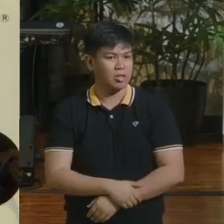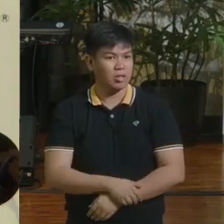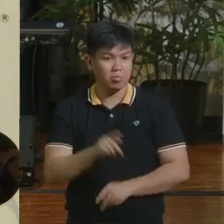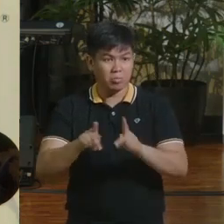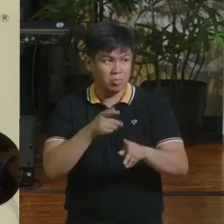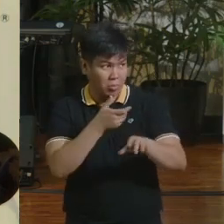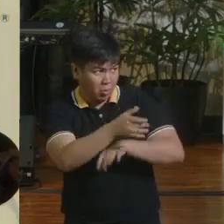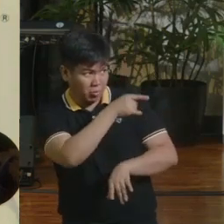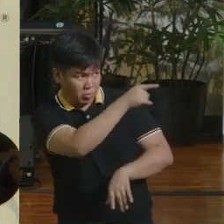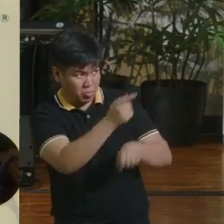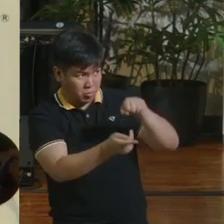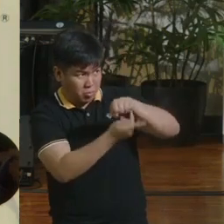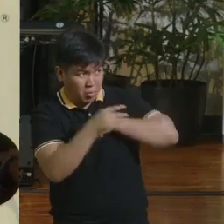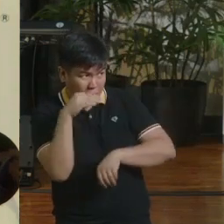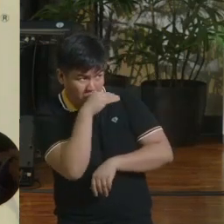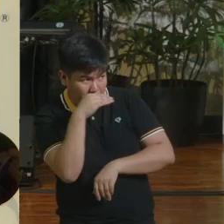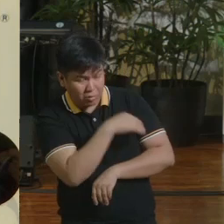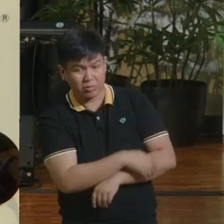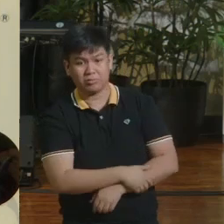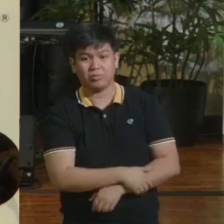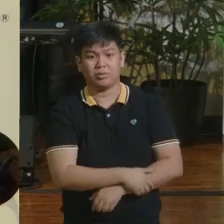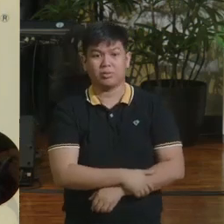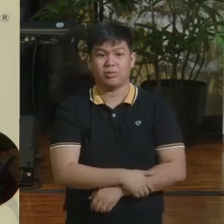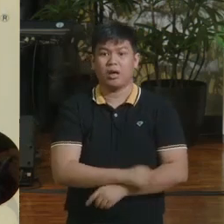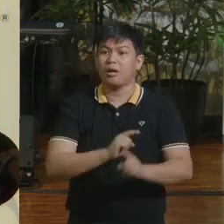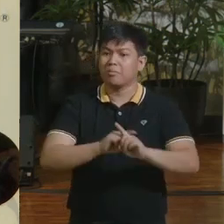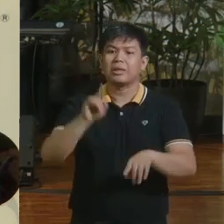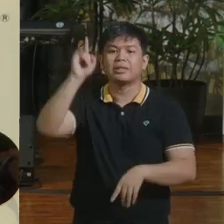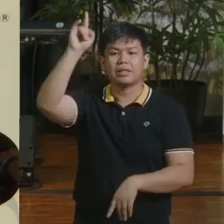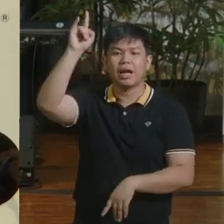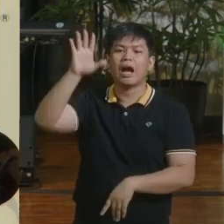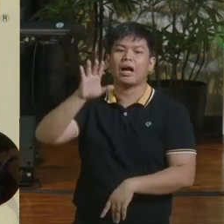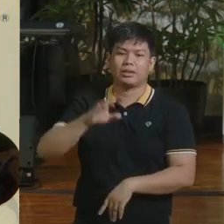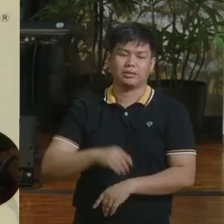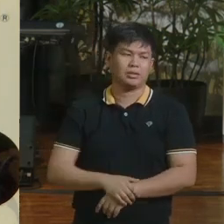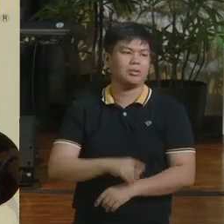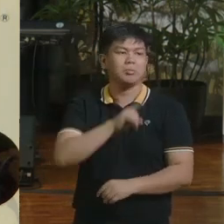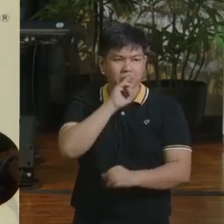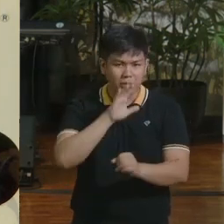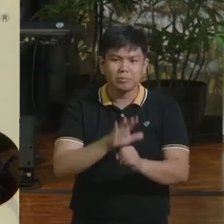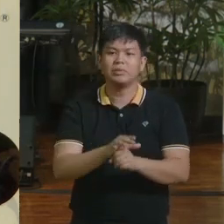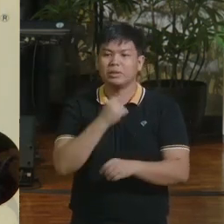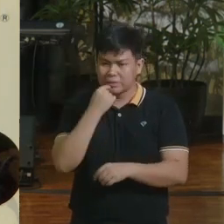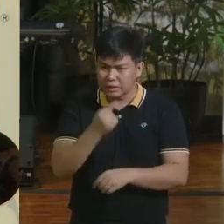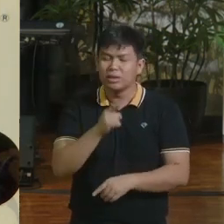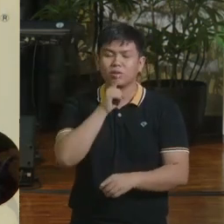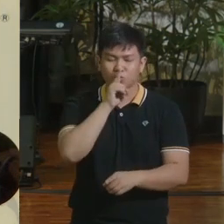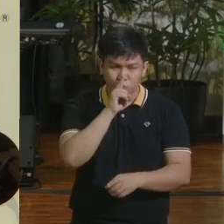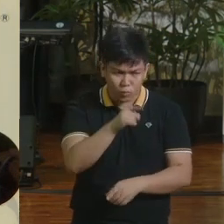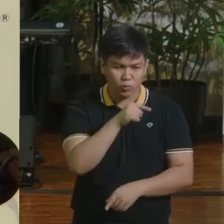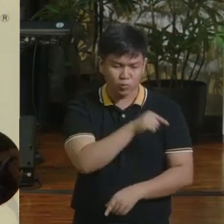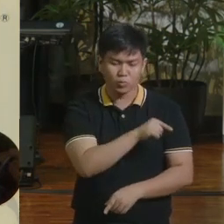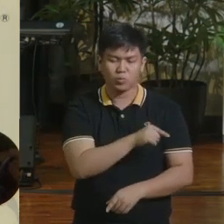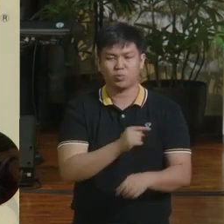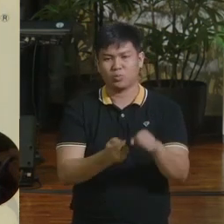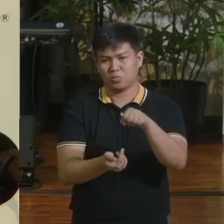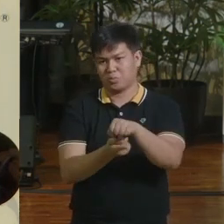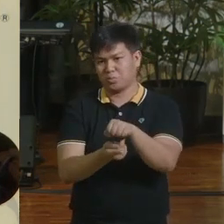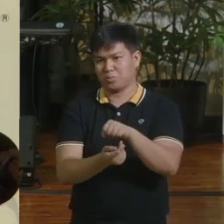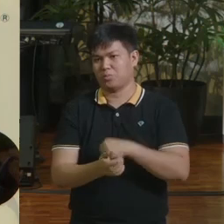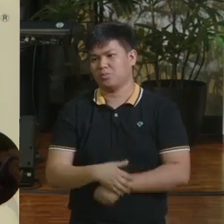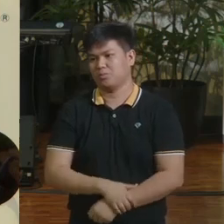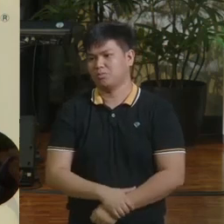siya eh. Kaya sinabi na niya, he already swore before God. Now to swear before God is serious kasi pwede kang patayin ni